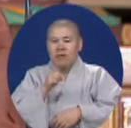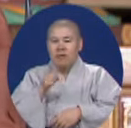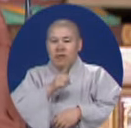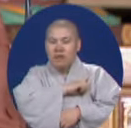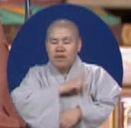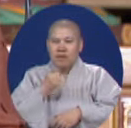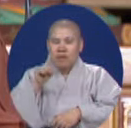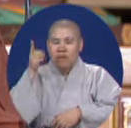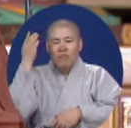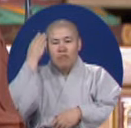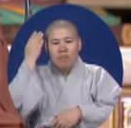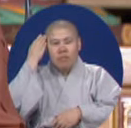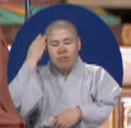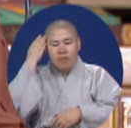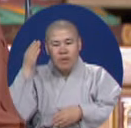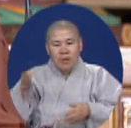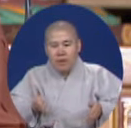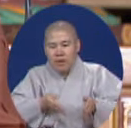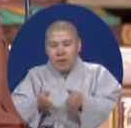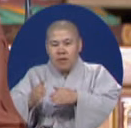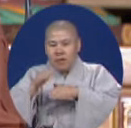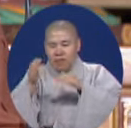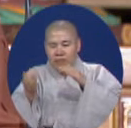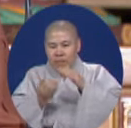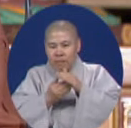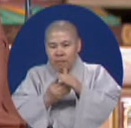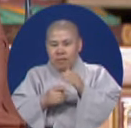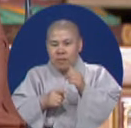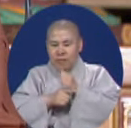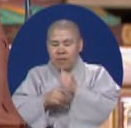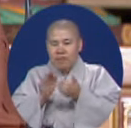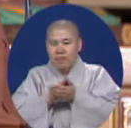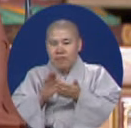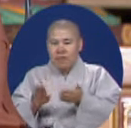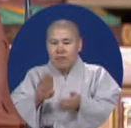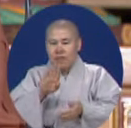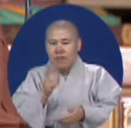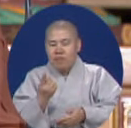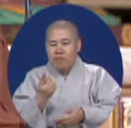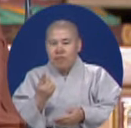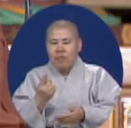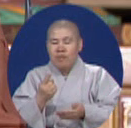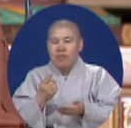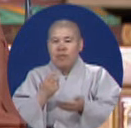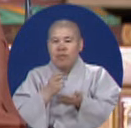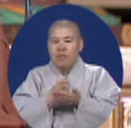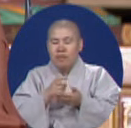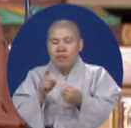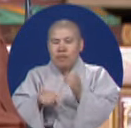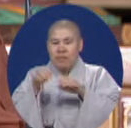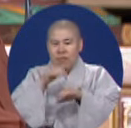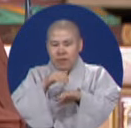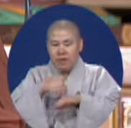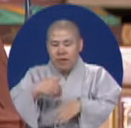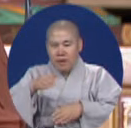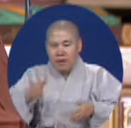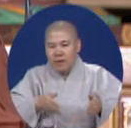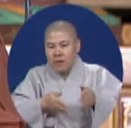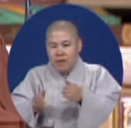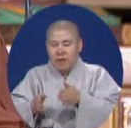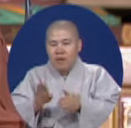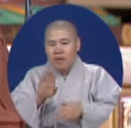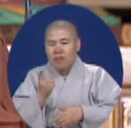보리도를 이룬다. 이거죠. 이게 보법수행에 가는 길입니다. 근데 여기 이제 보법수행에서는